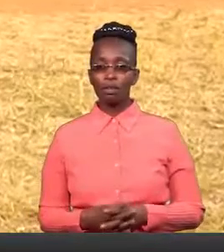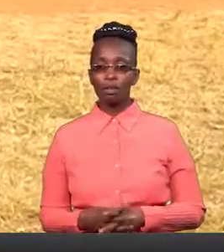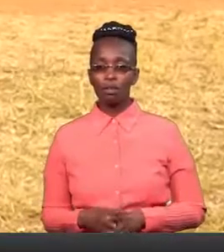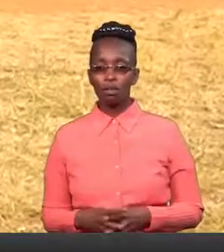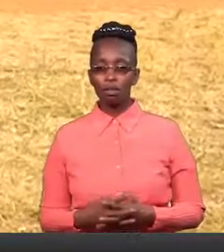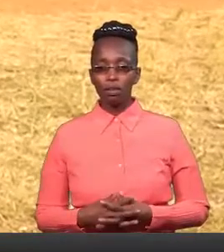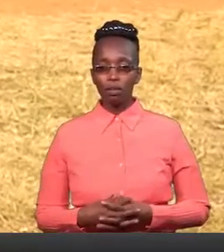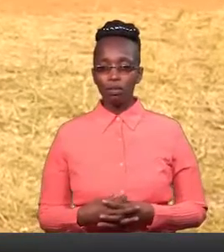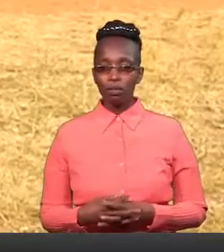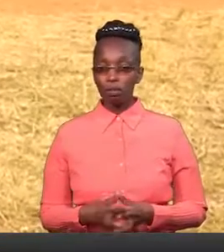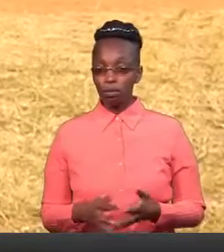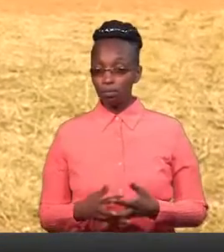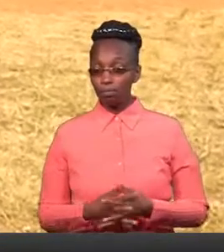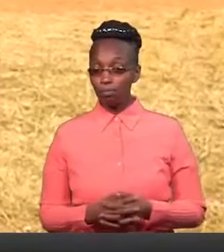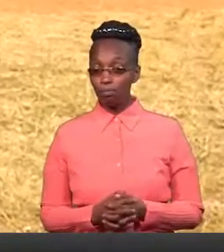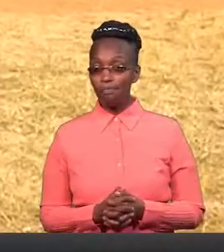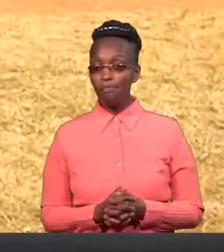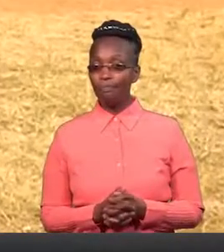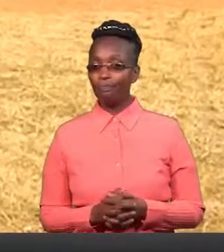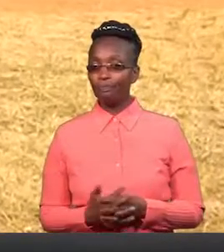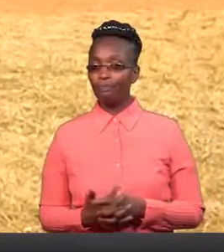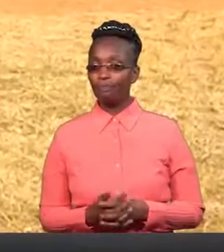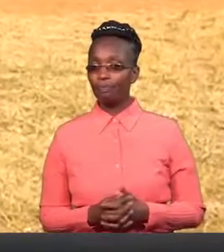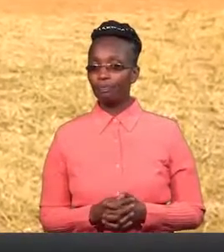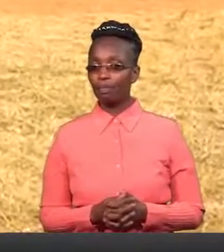mitaani. Juma anarudi.